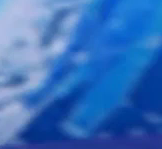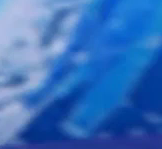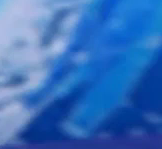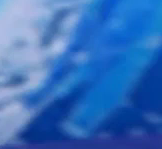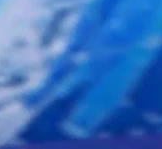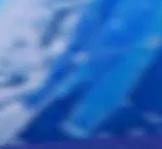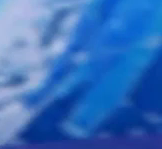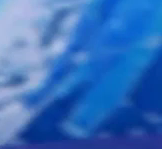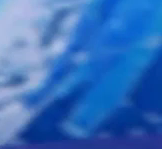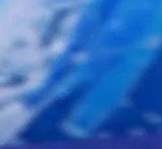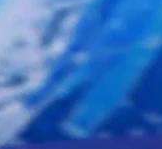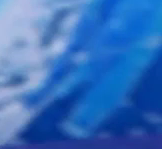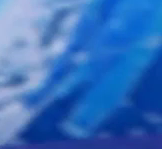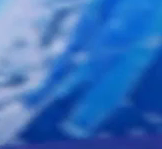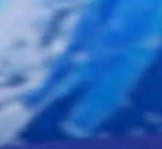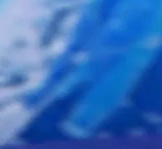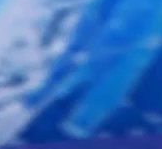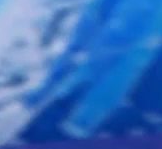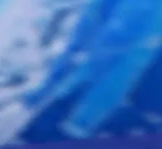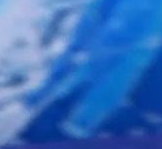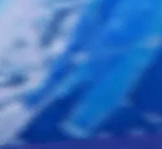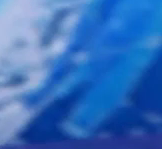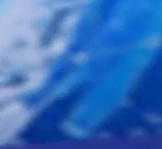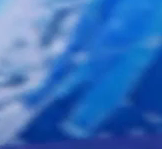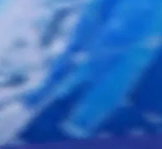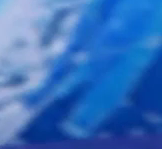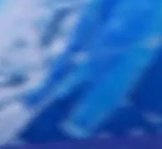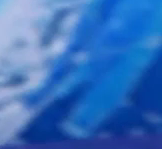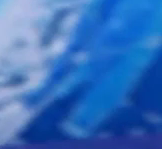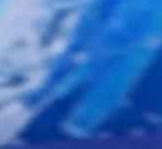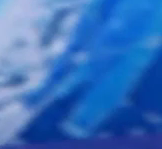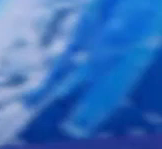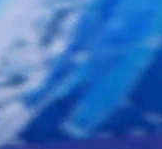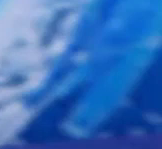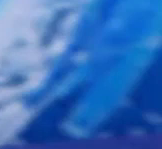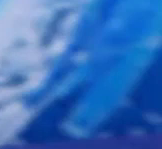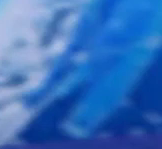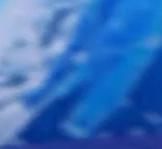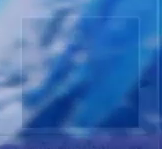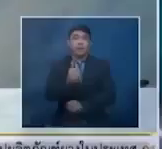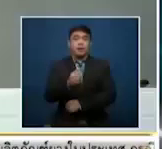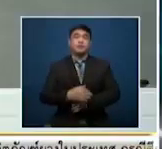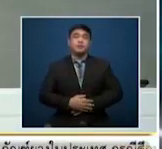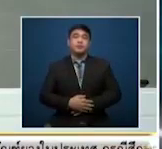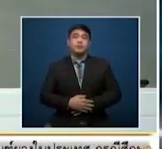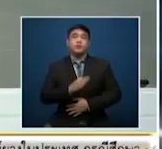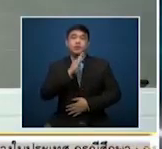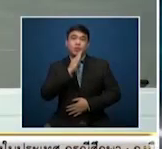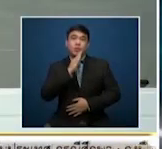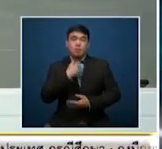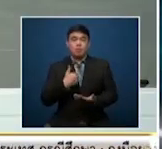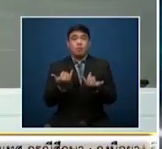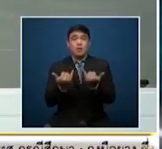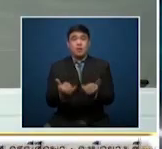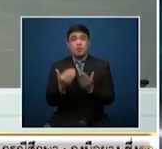พิจารณาคือส.สของพรรคก้าวไกลกับพรรคเพื่อไทยนี่เขาต้องการที่จะให้ขอความ